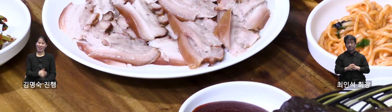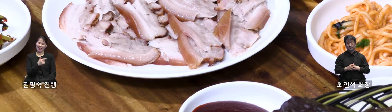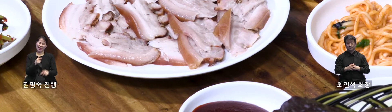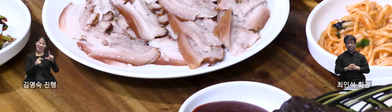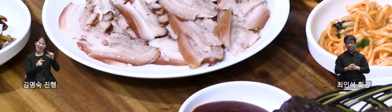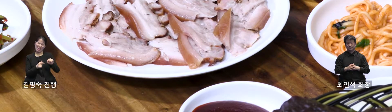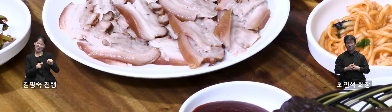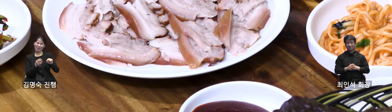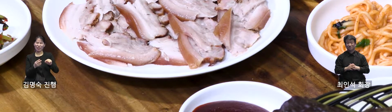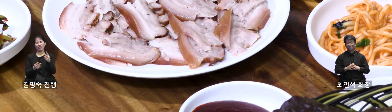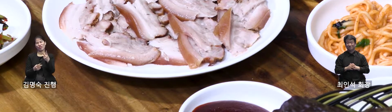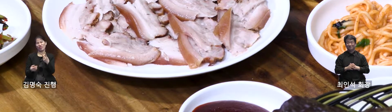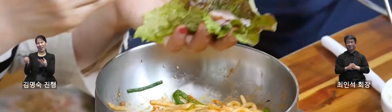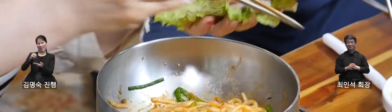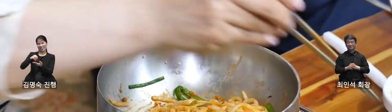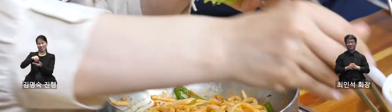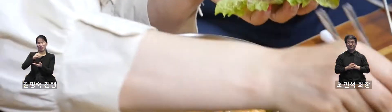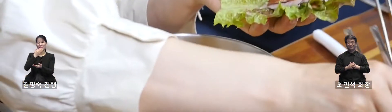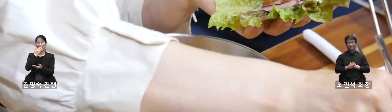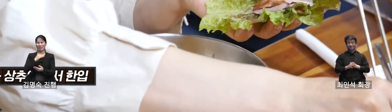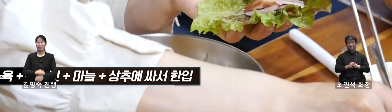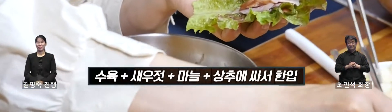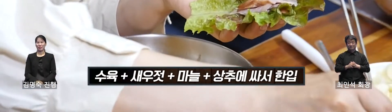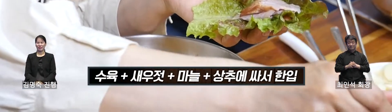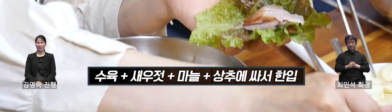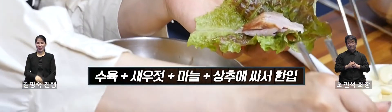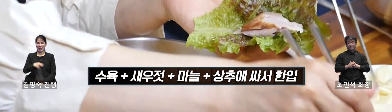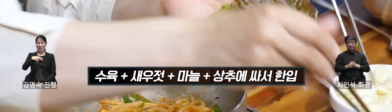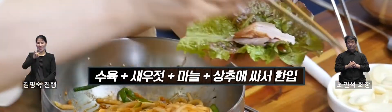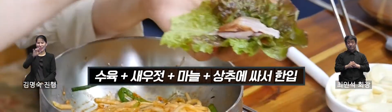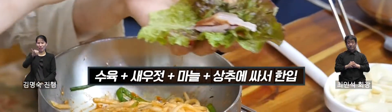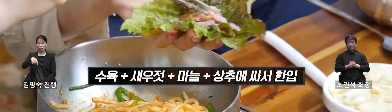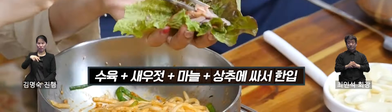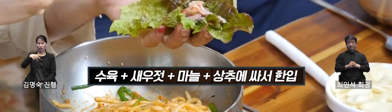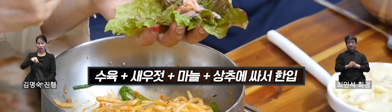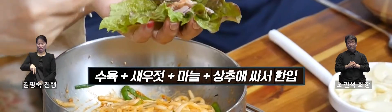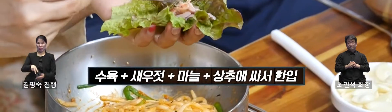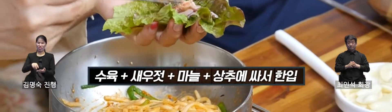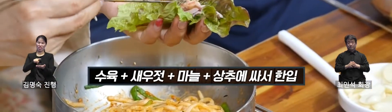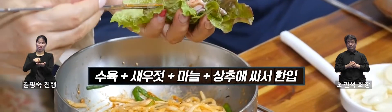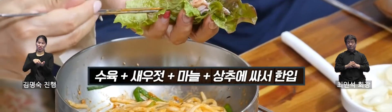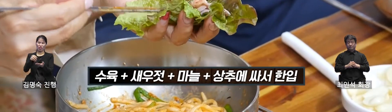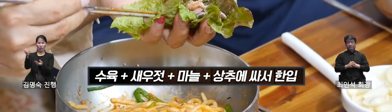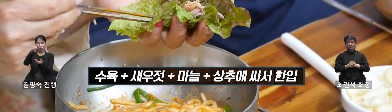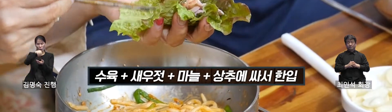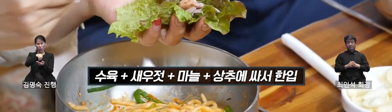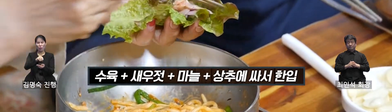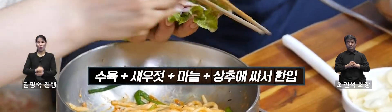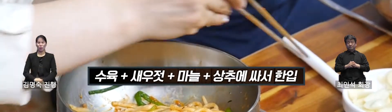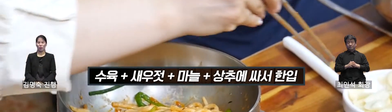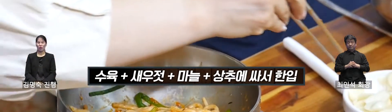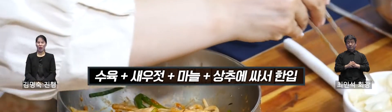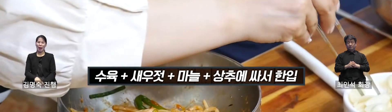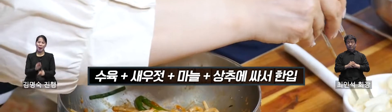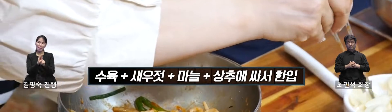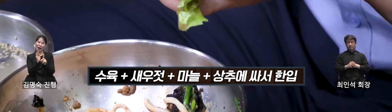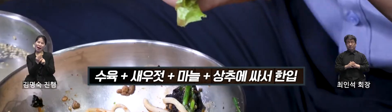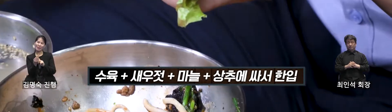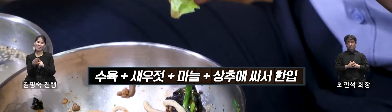네. 두 장. 자, 새우젓도 올리고. 네. 자,